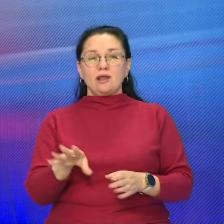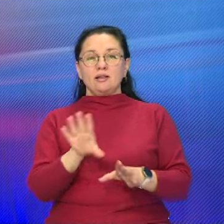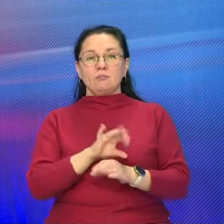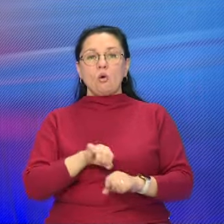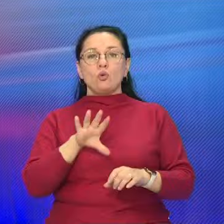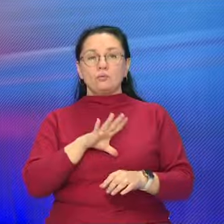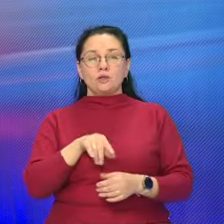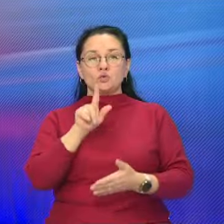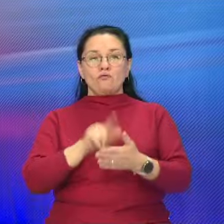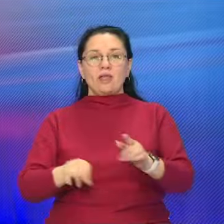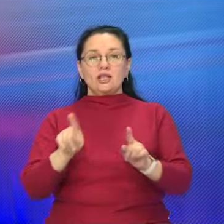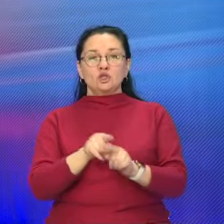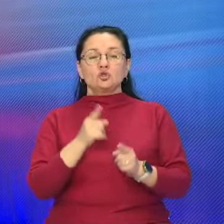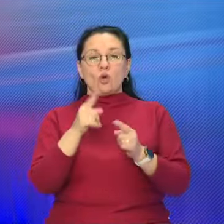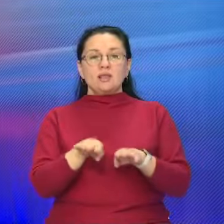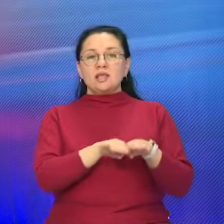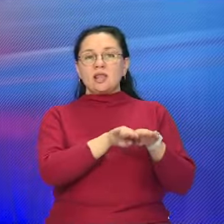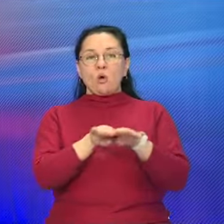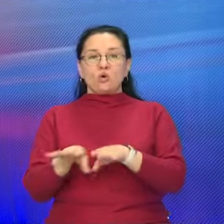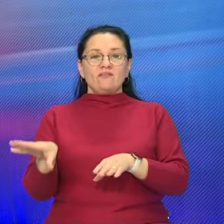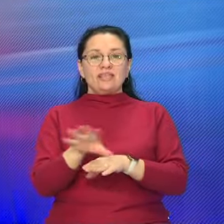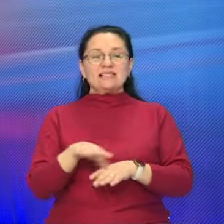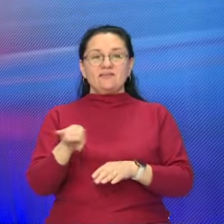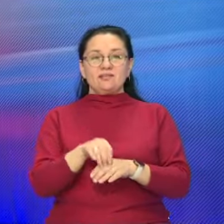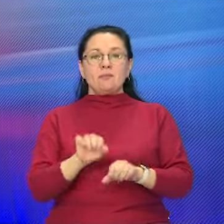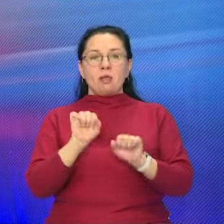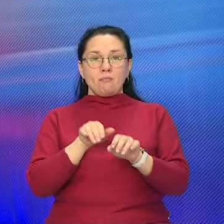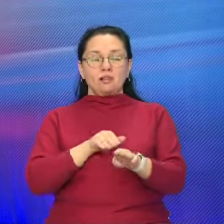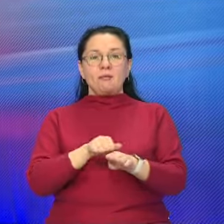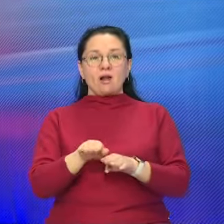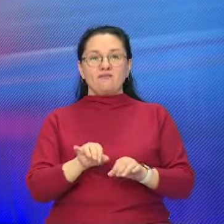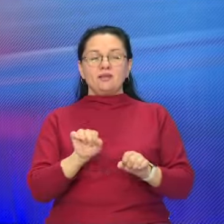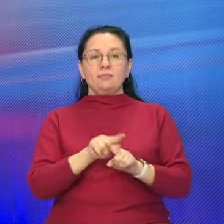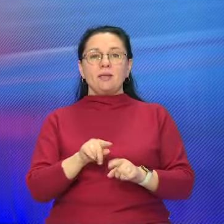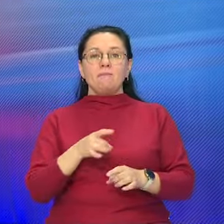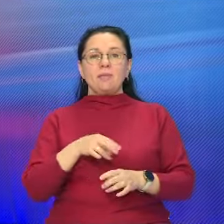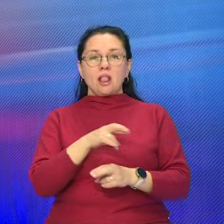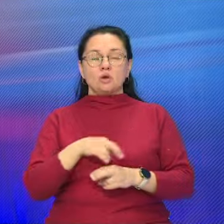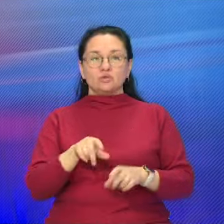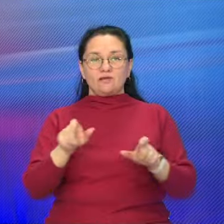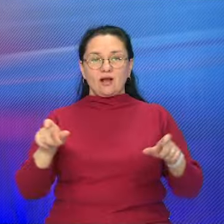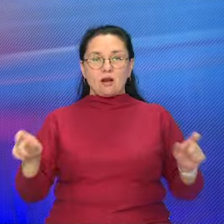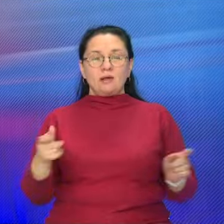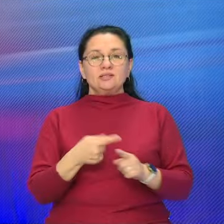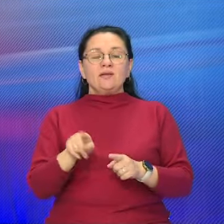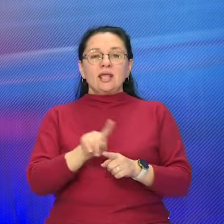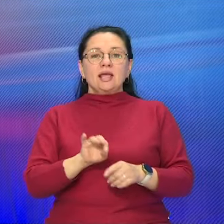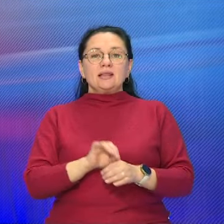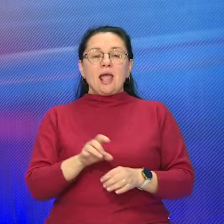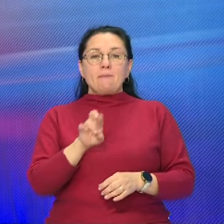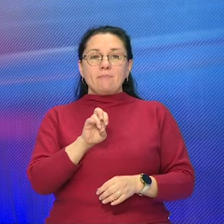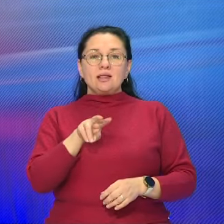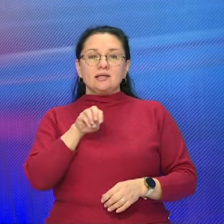быць упэўнены, што яны нараўне з усімі з'яўляюцца паўнапраўнымі грамадзянамі беларускага грамадства. Вікавы юбілей